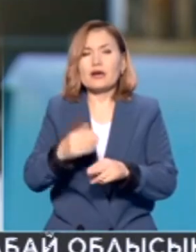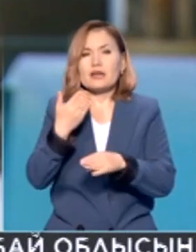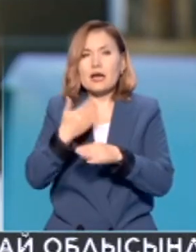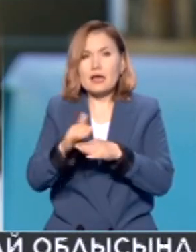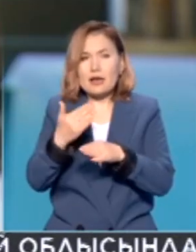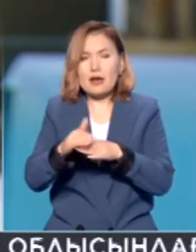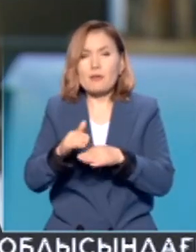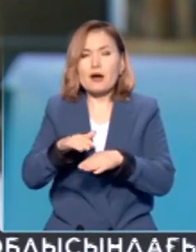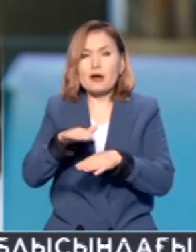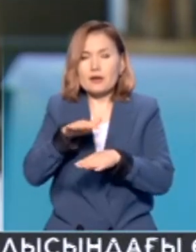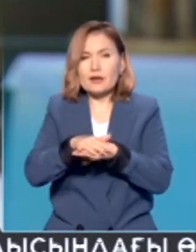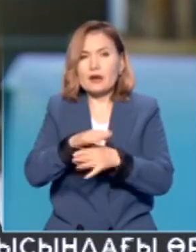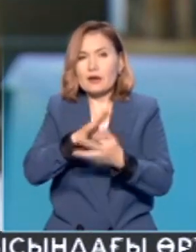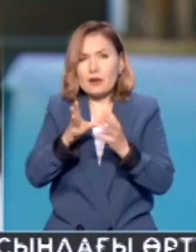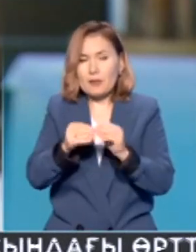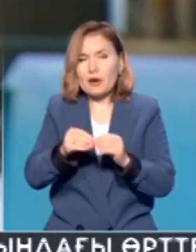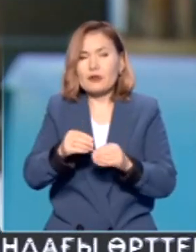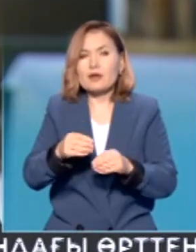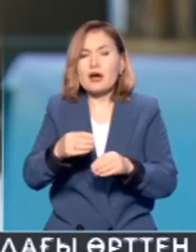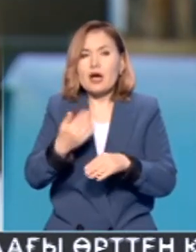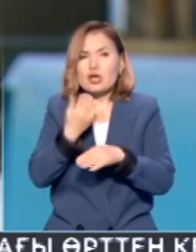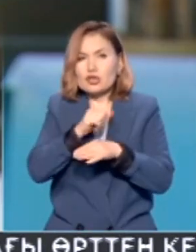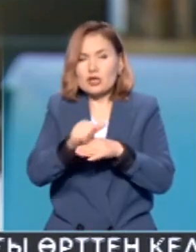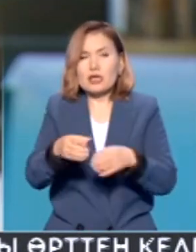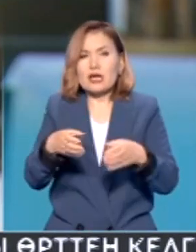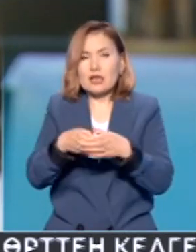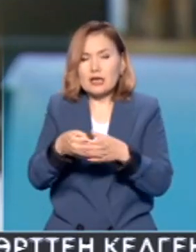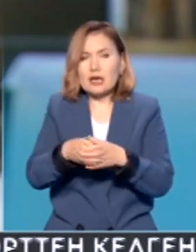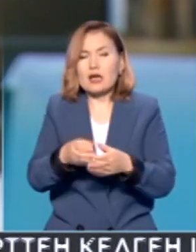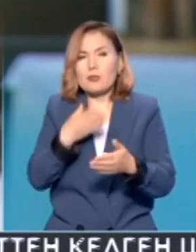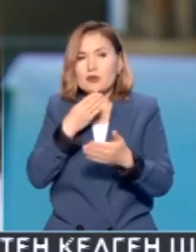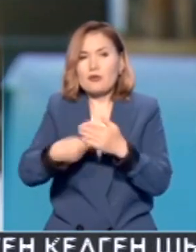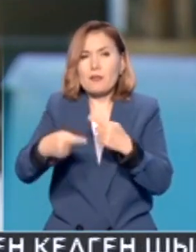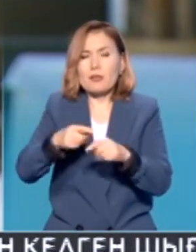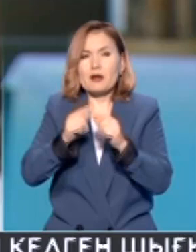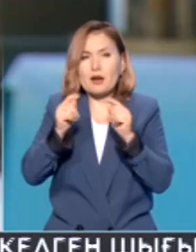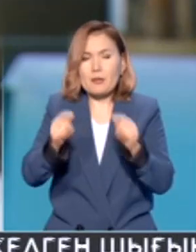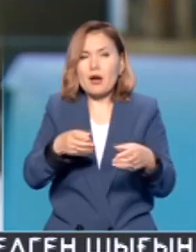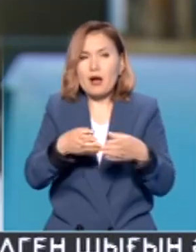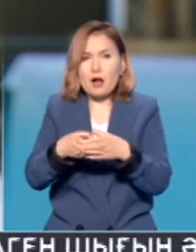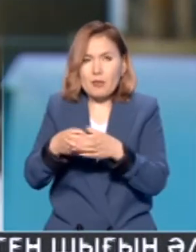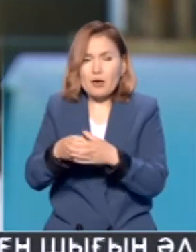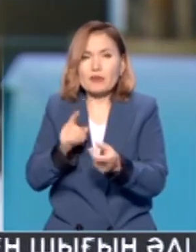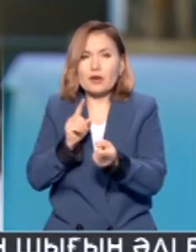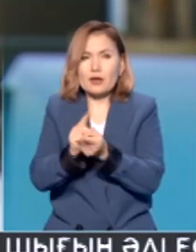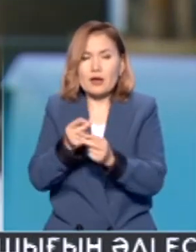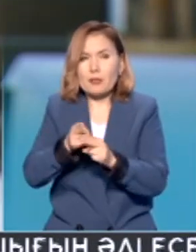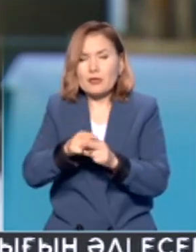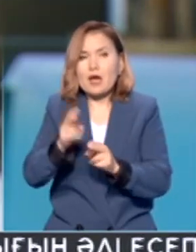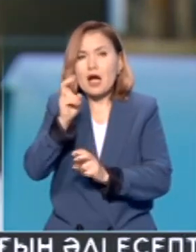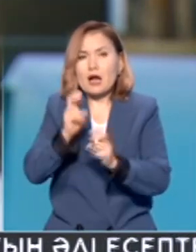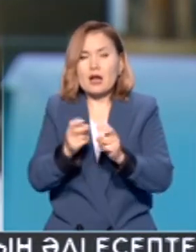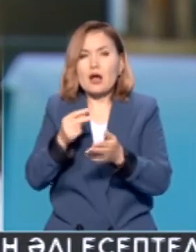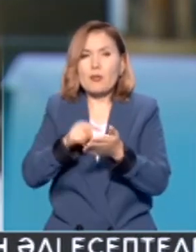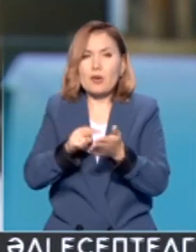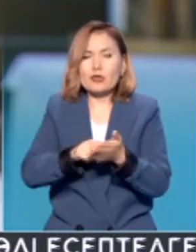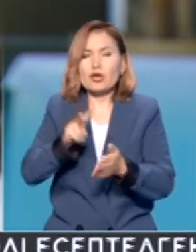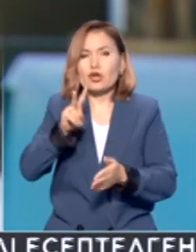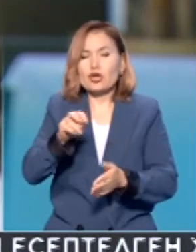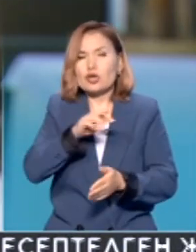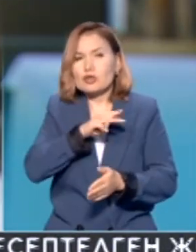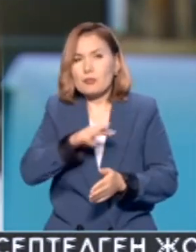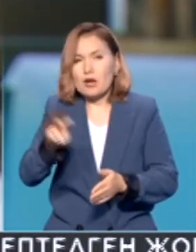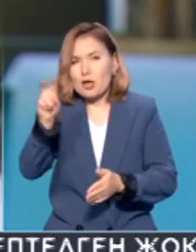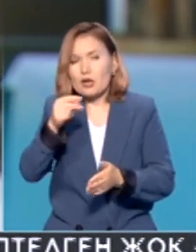кредиттік агенттіктері біздің аймақта кәсіптерін жүргізуге келді. Қазір бірнеше компаниямен келіссөздер жүріп жатыр. Мысалы, бір кәсіпорын құны 200 миллион